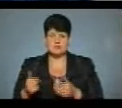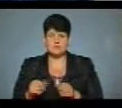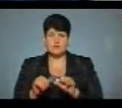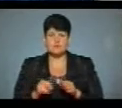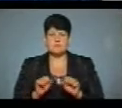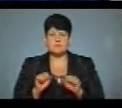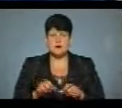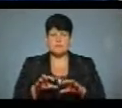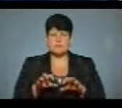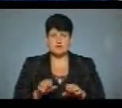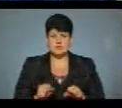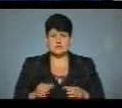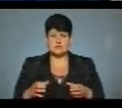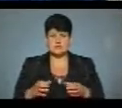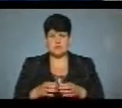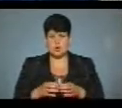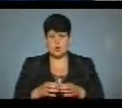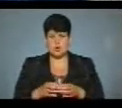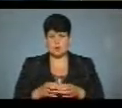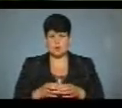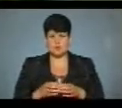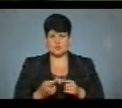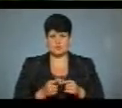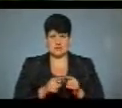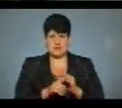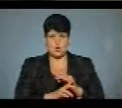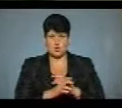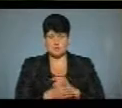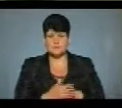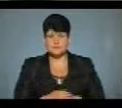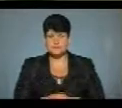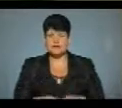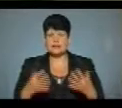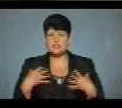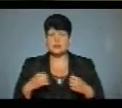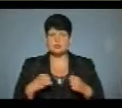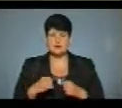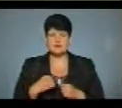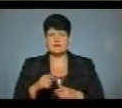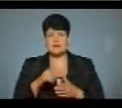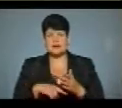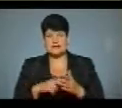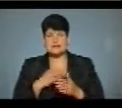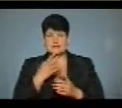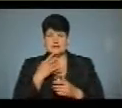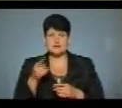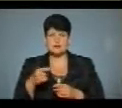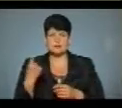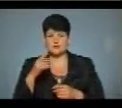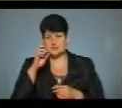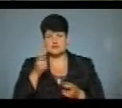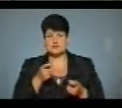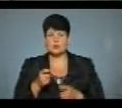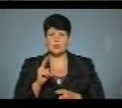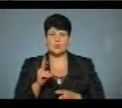право власності за громадою цей костел. Начальник управління релігії та національностей Тернопільської облдержадміністрації